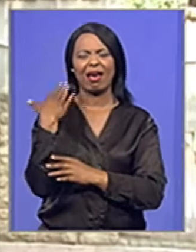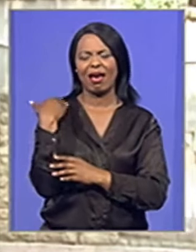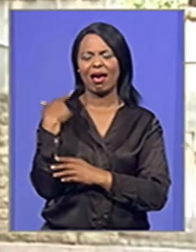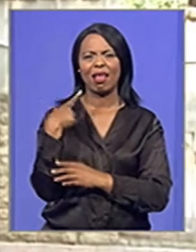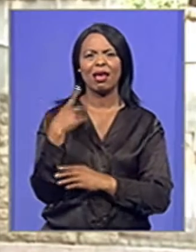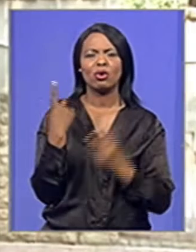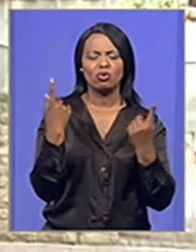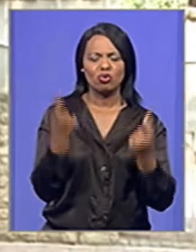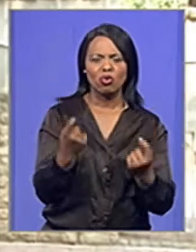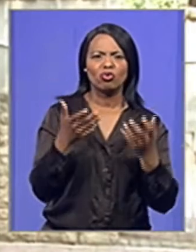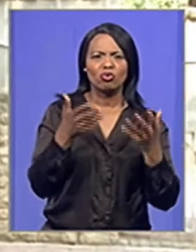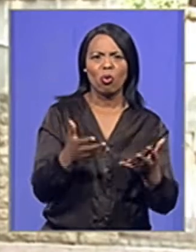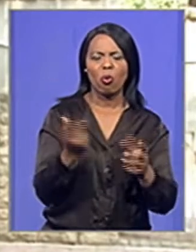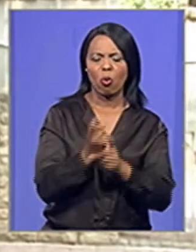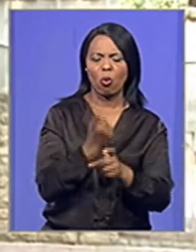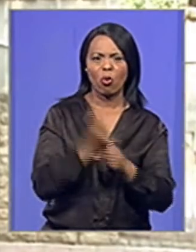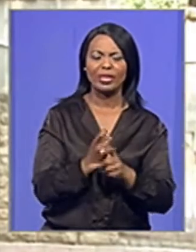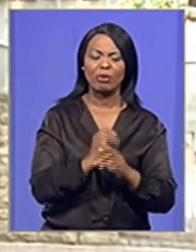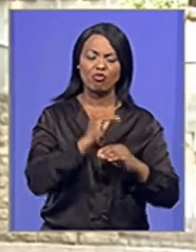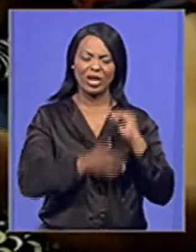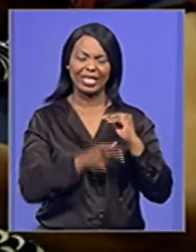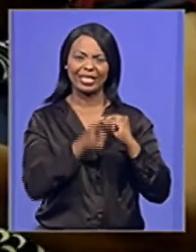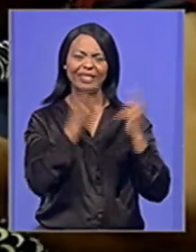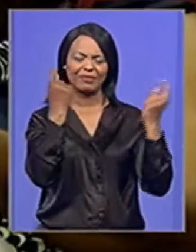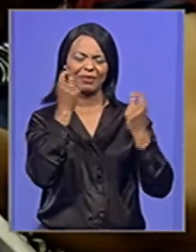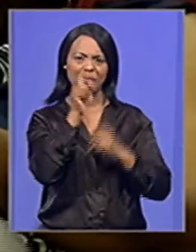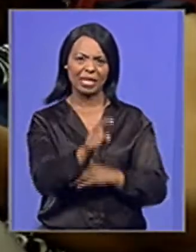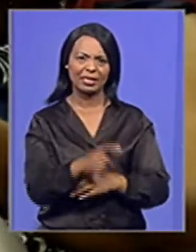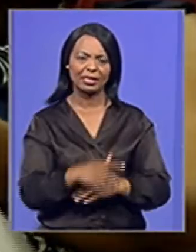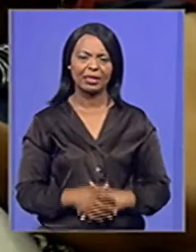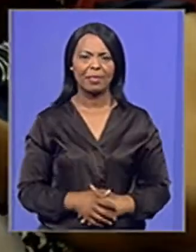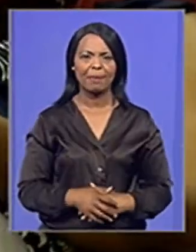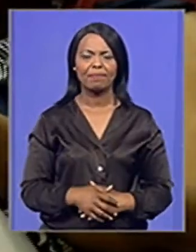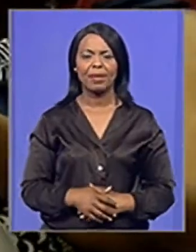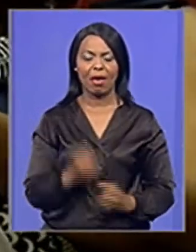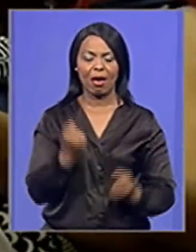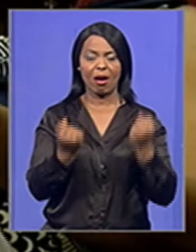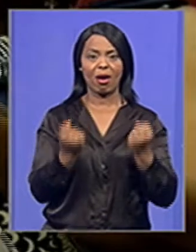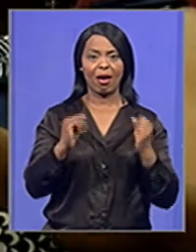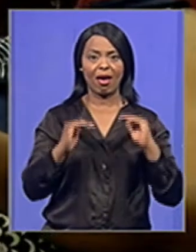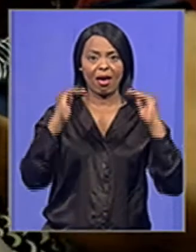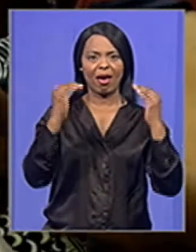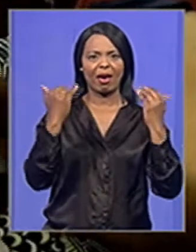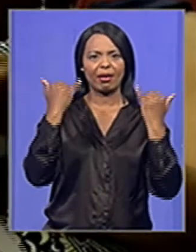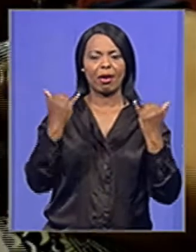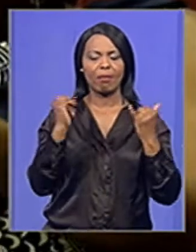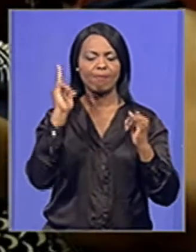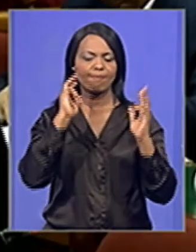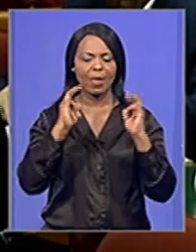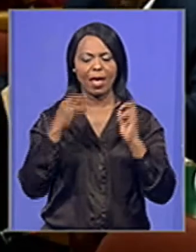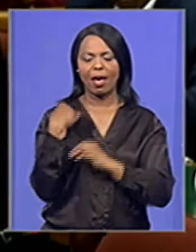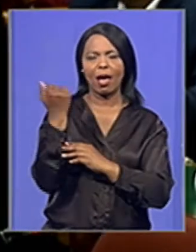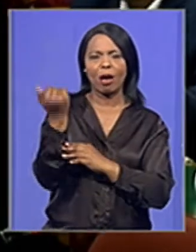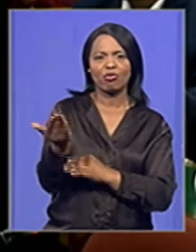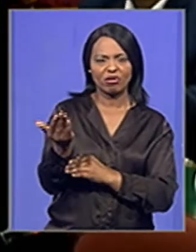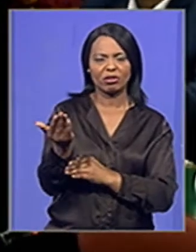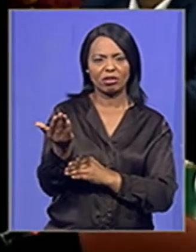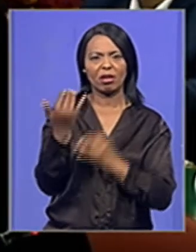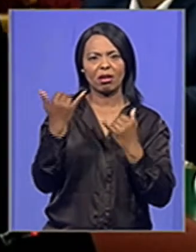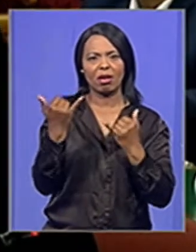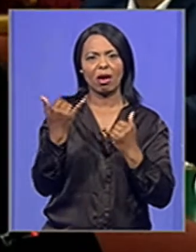e tlameha ho sireletswa ka hohle. Tebello ke hore lekgotla lena le phahameng le tla mamela kopo ya tumello ya ho